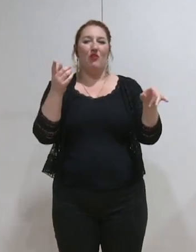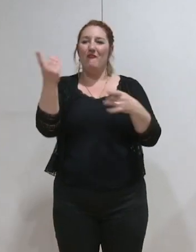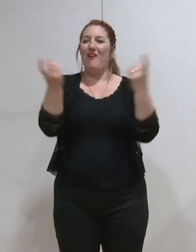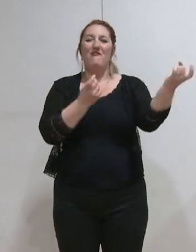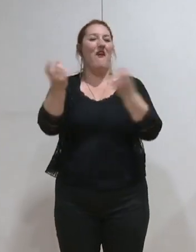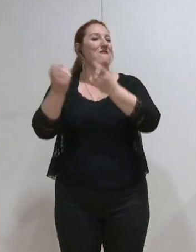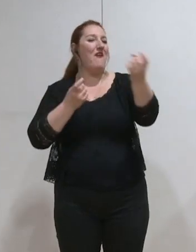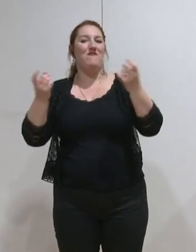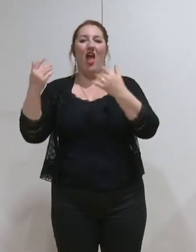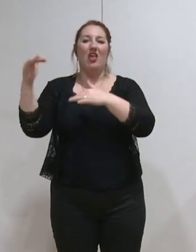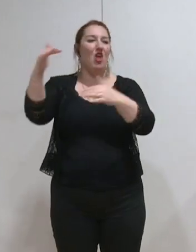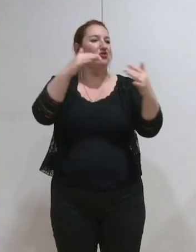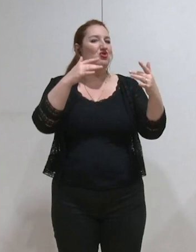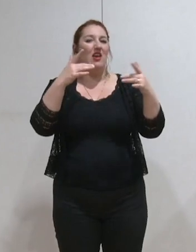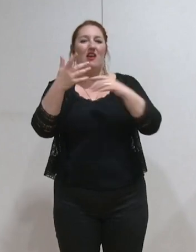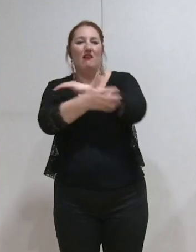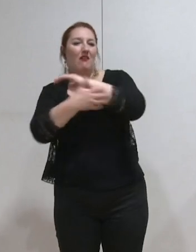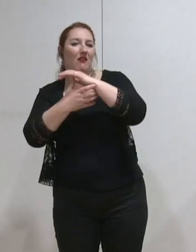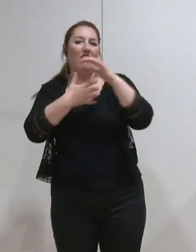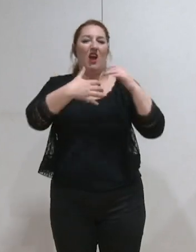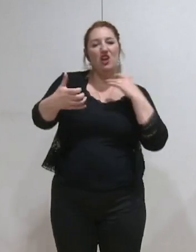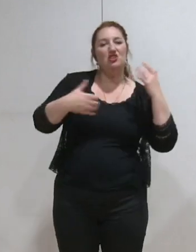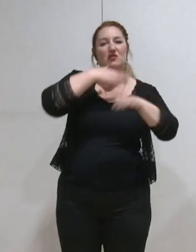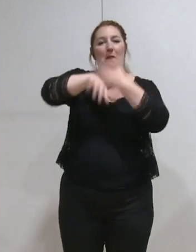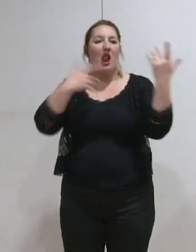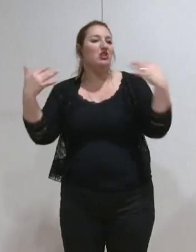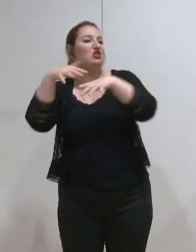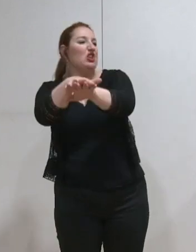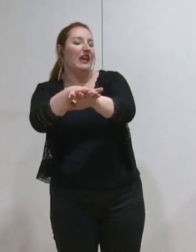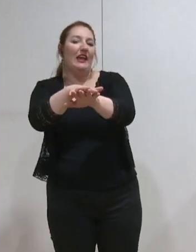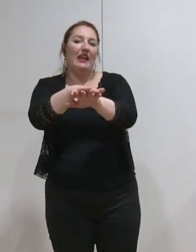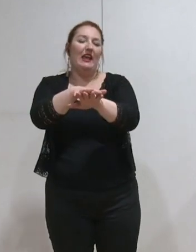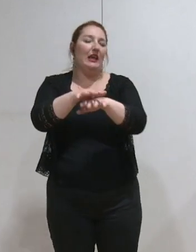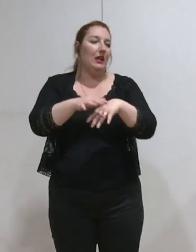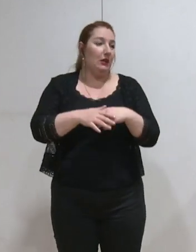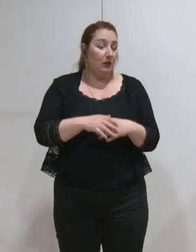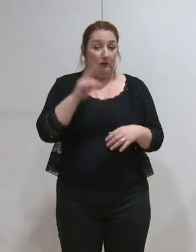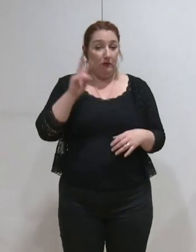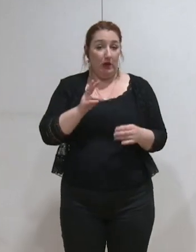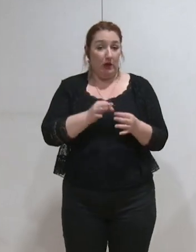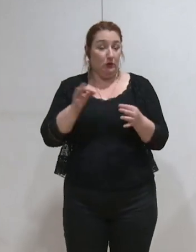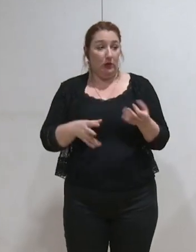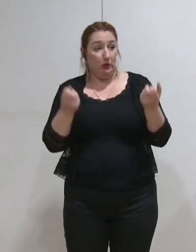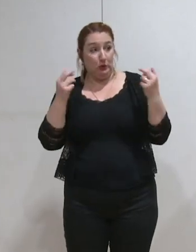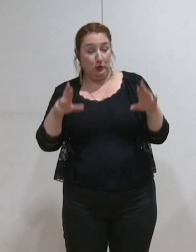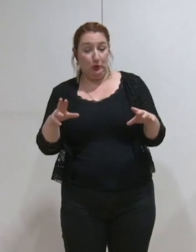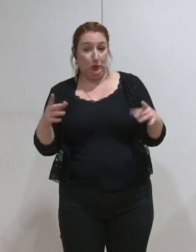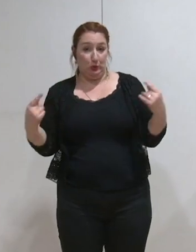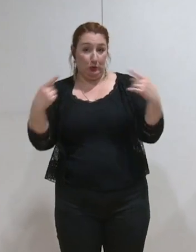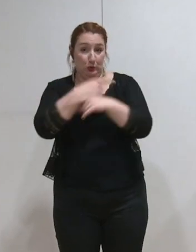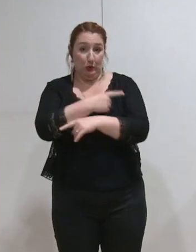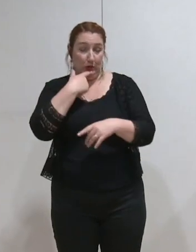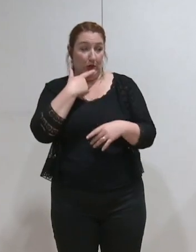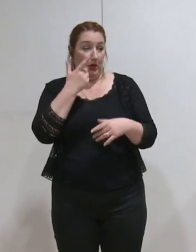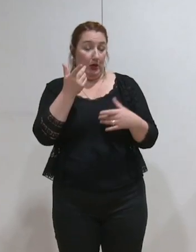d'habitude dans le passé et les leçons sont là à une ségrégation des